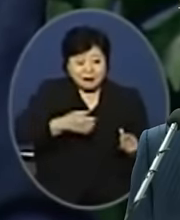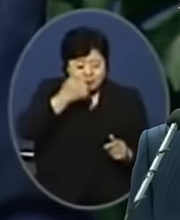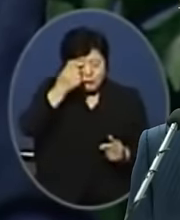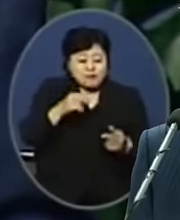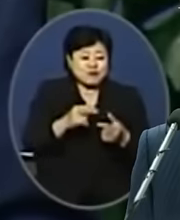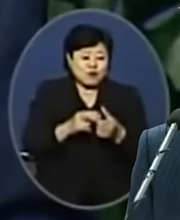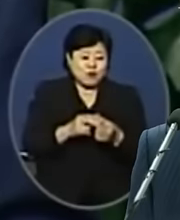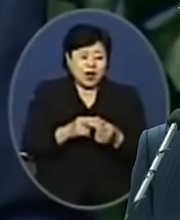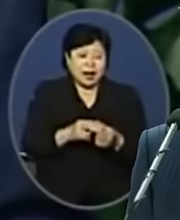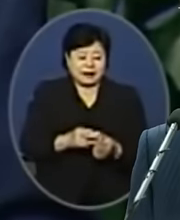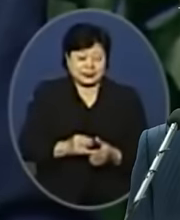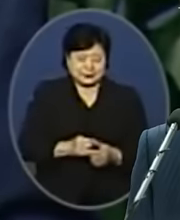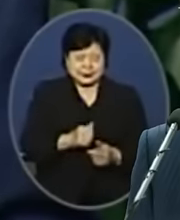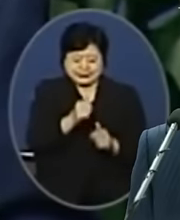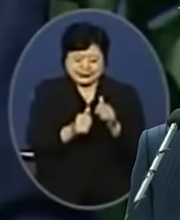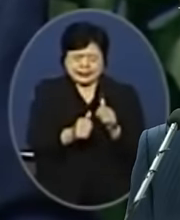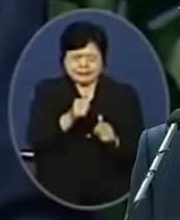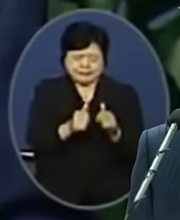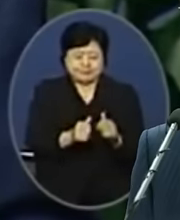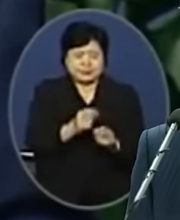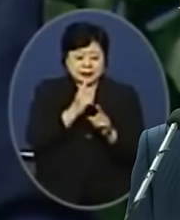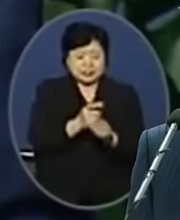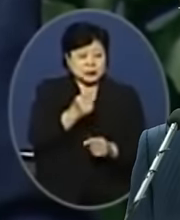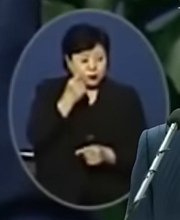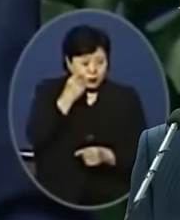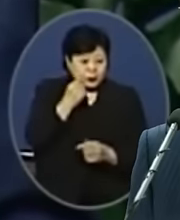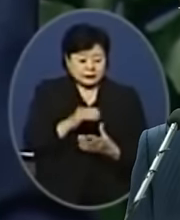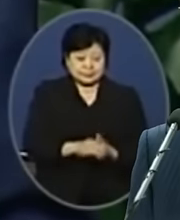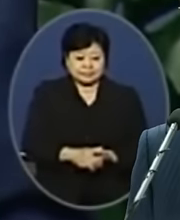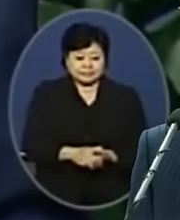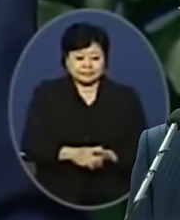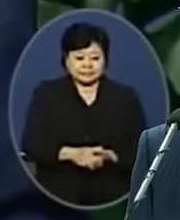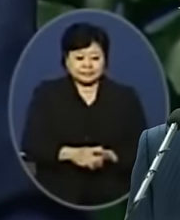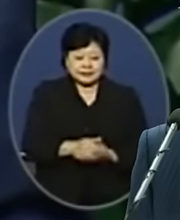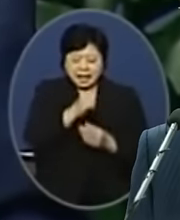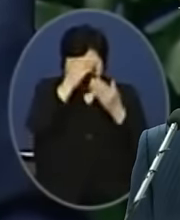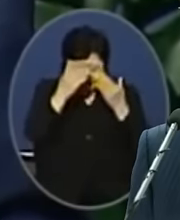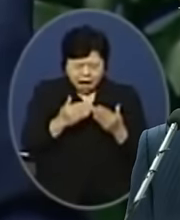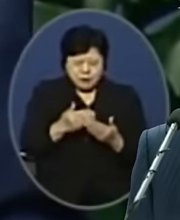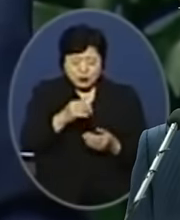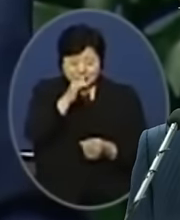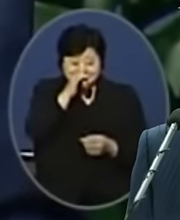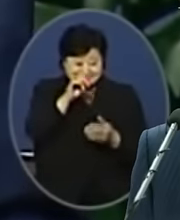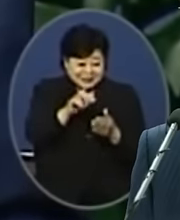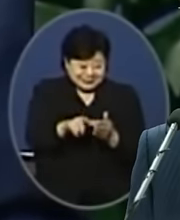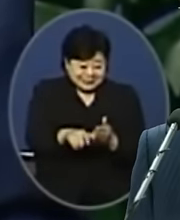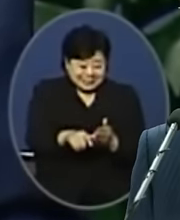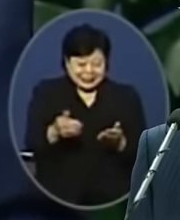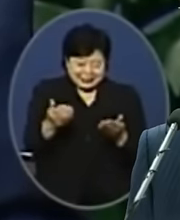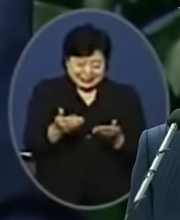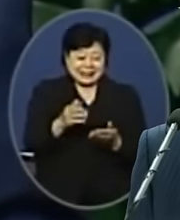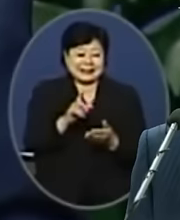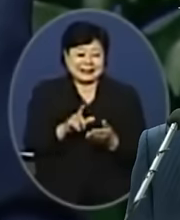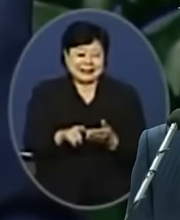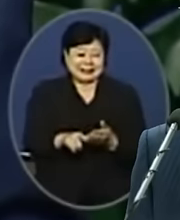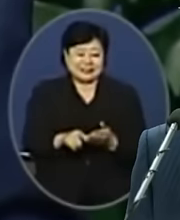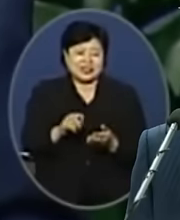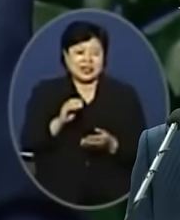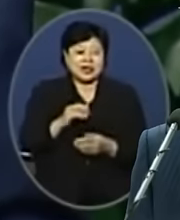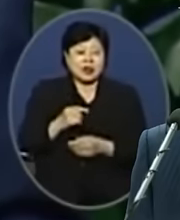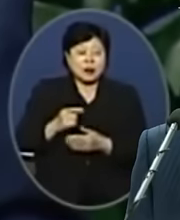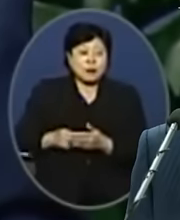꿈과 시합을 해서 이기지 못합니다. 그가 감옥에 들어가서 일을 하게 되는데,